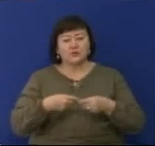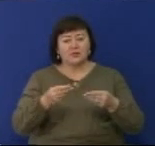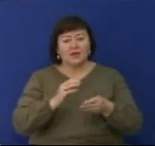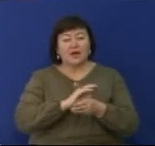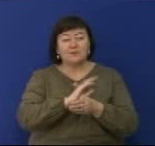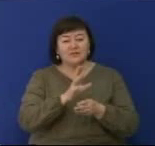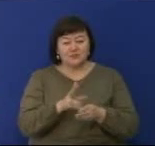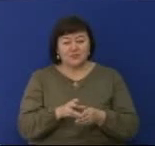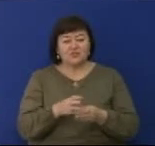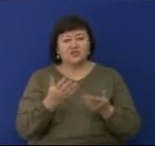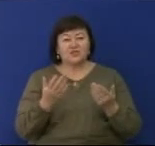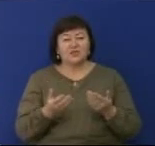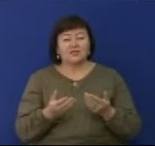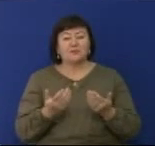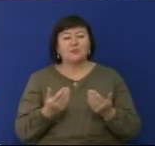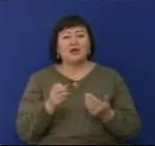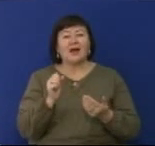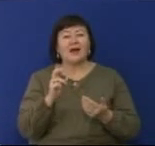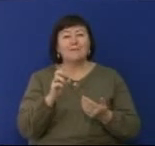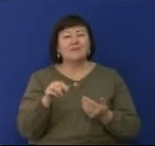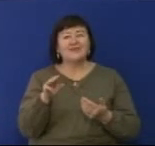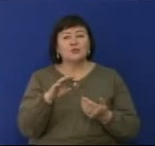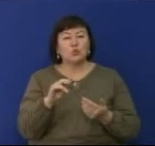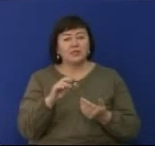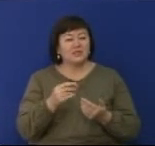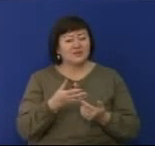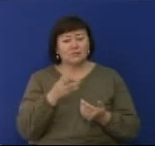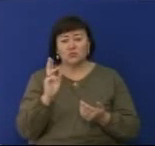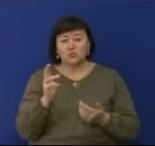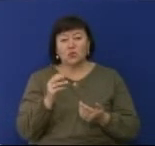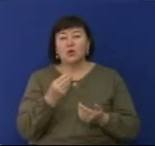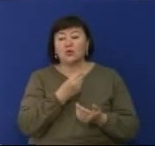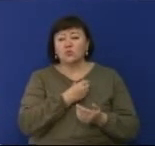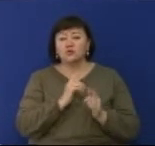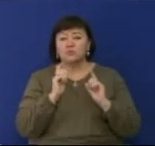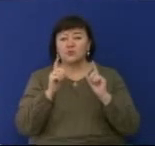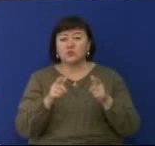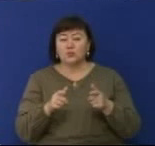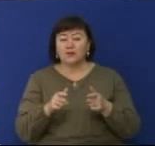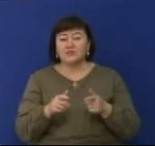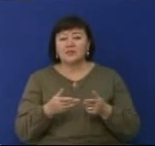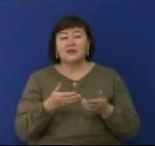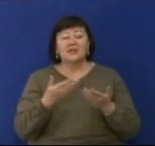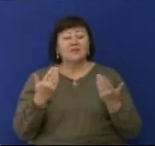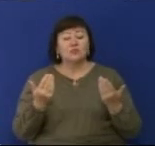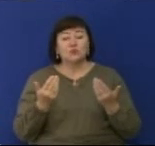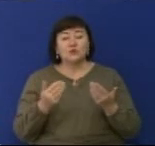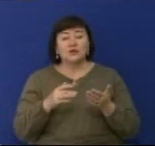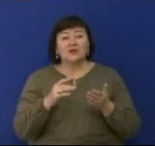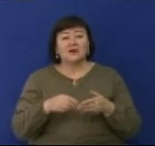существующими правилами однако абитуриентам не нужно писать какие-либо дополнительные заявления гранты будет присуждаться на конкурсной основе